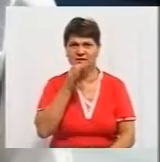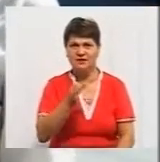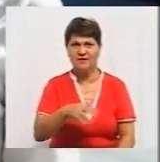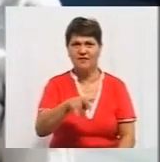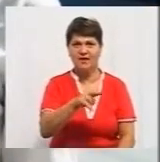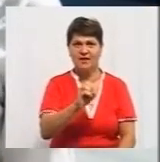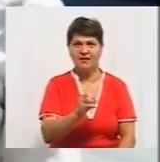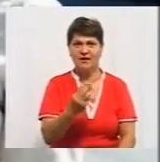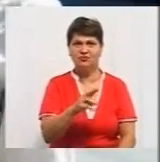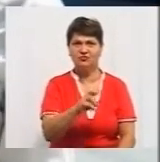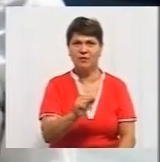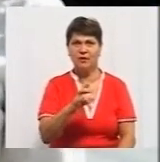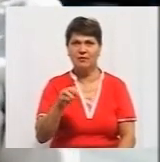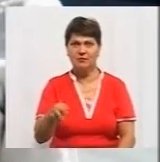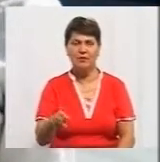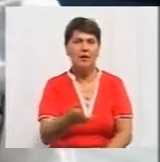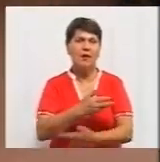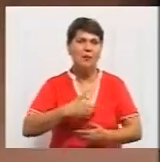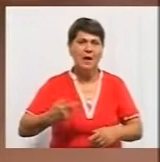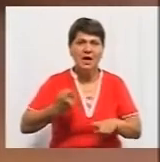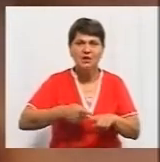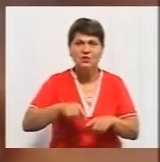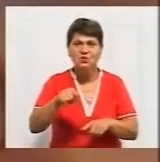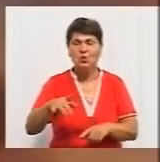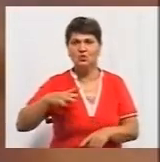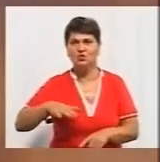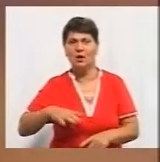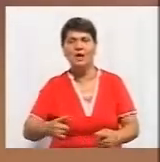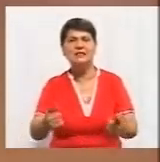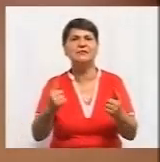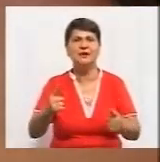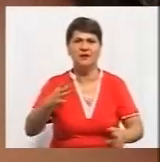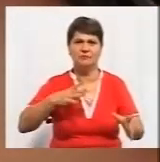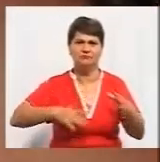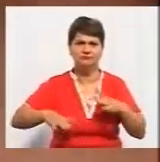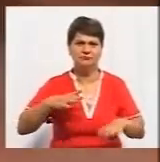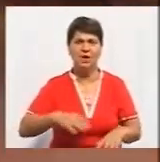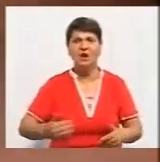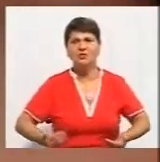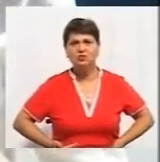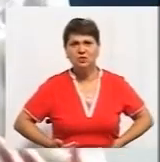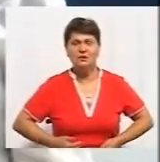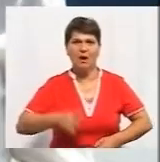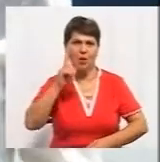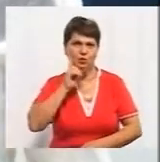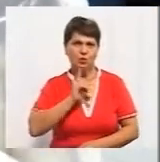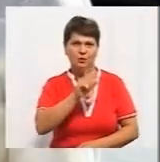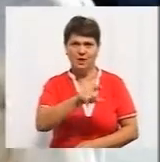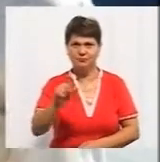цього чекали з великим нетерпінням, тому що це дійсно дуже спростить життя багатьом мешканцям. І